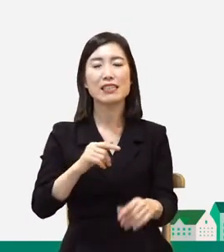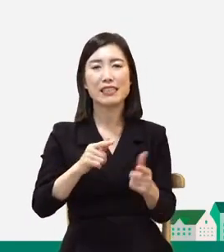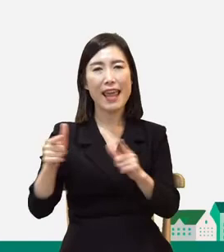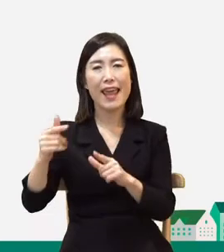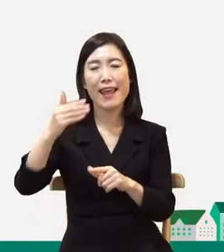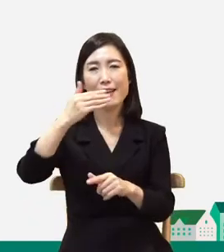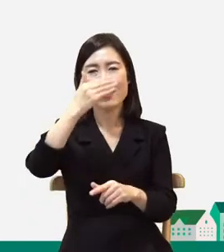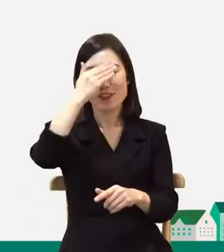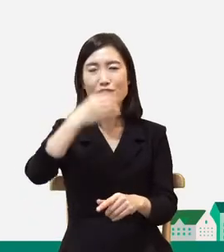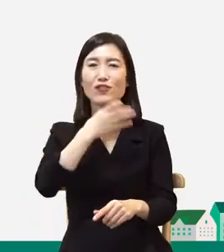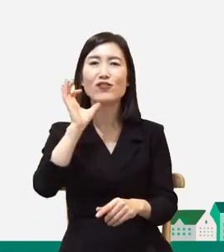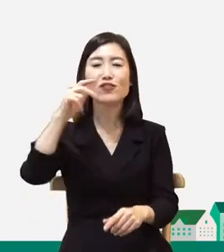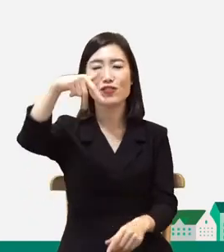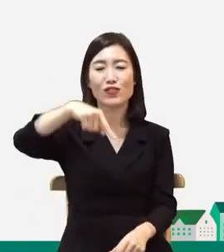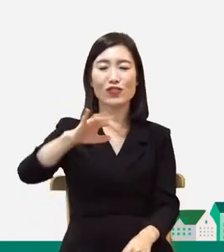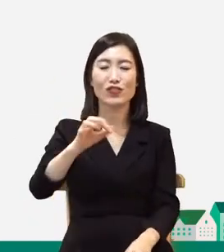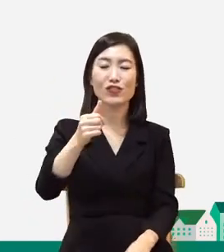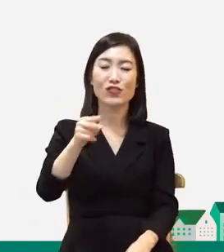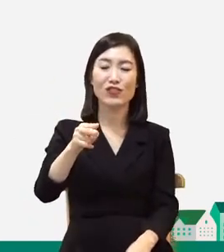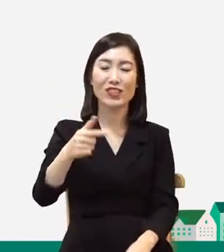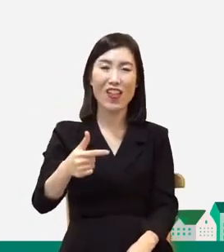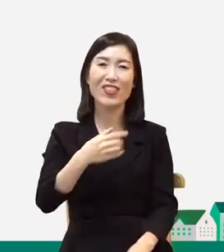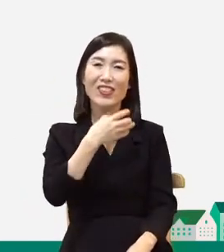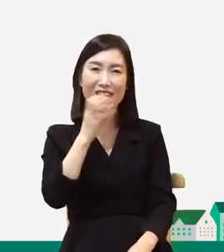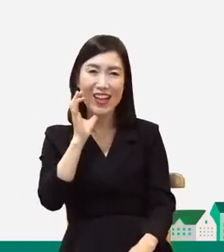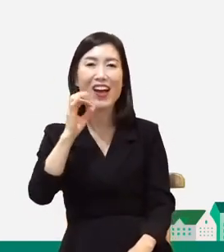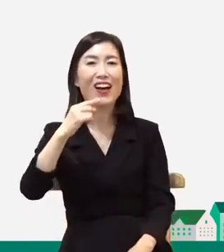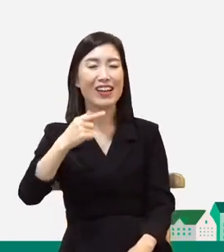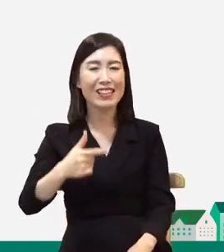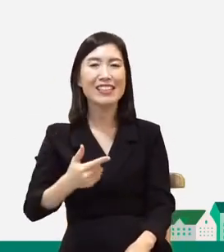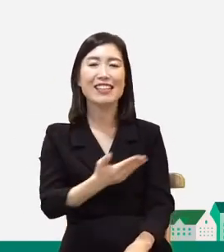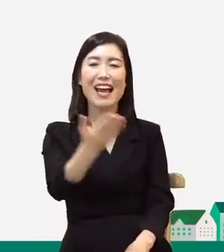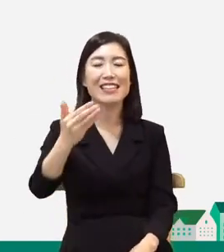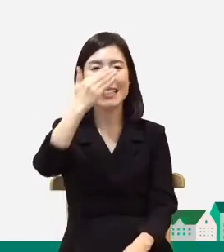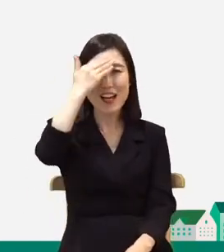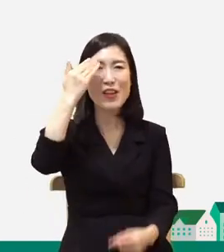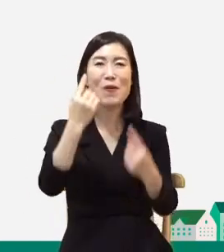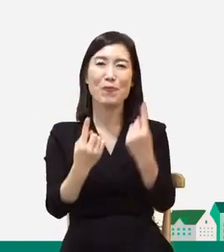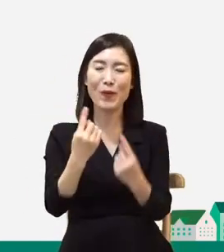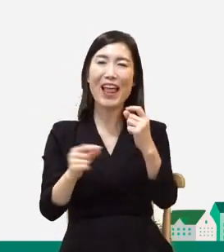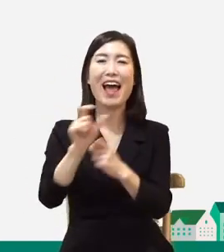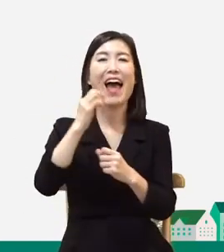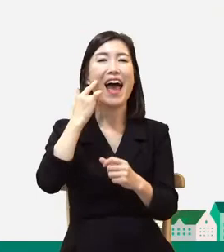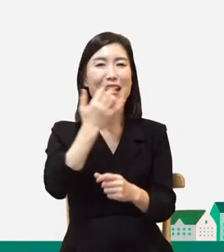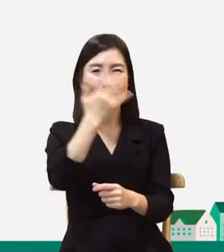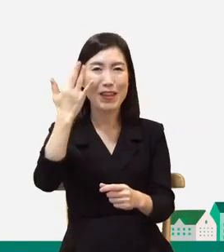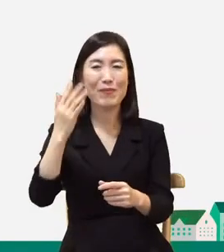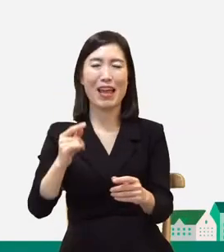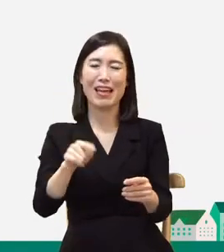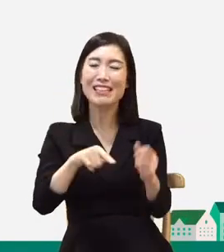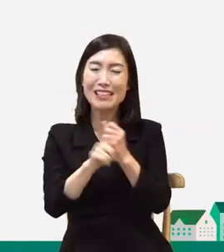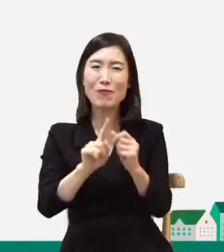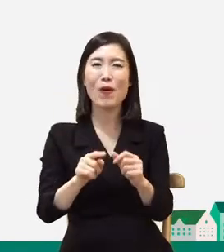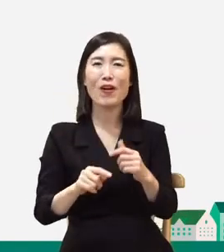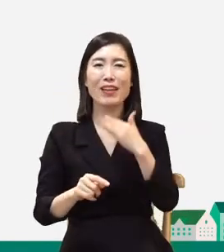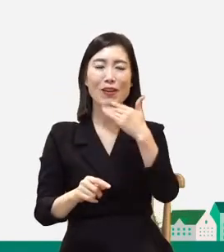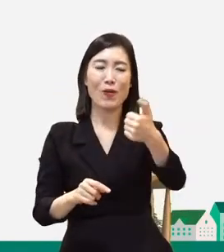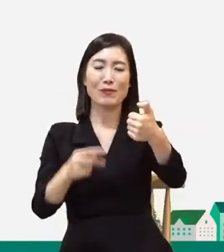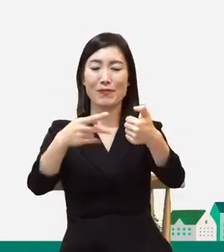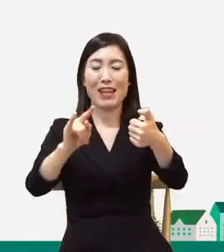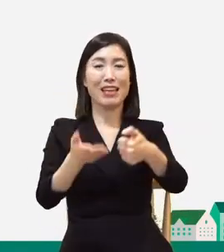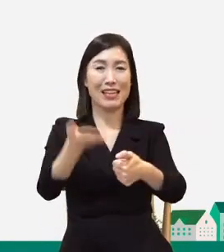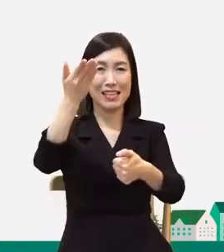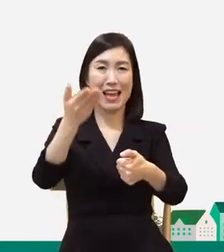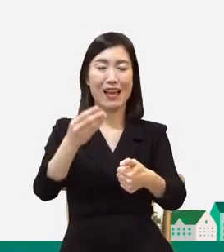당신의 청춘보다 아름답다라는 이제 좀 길고 시적인 프로그램 이름인데요. 50대 이상의 회원분들을 지원하기